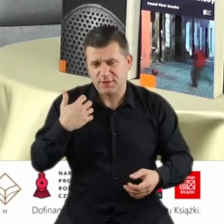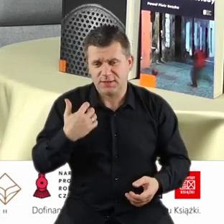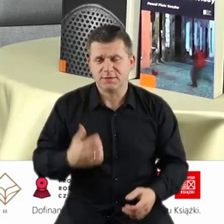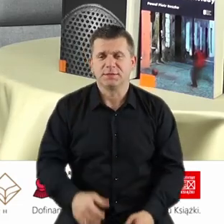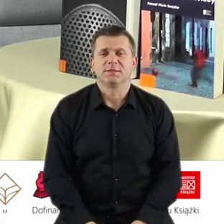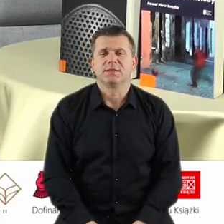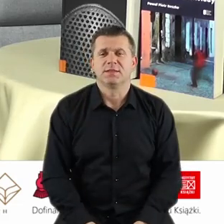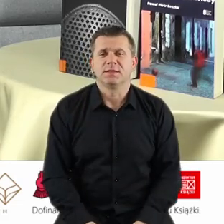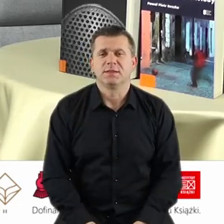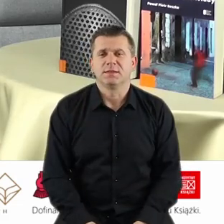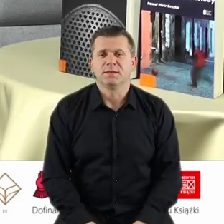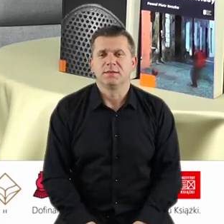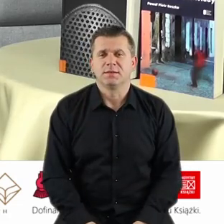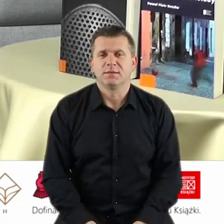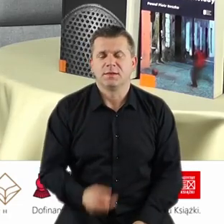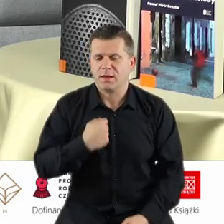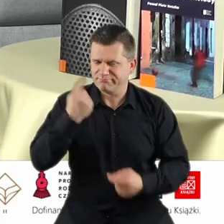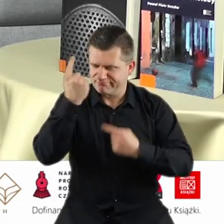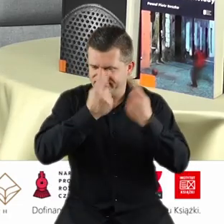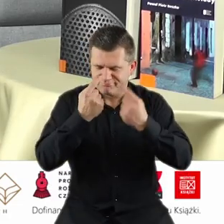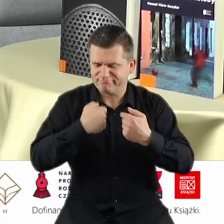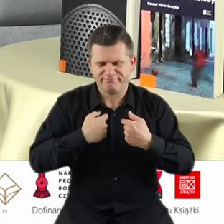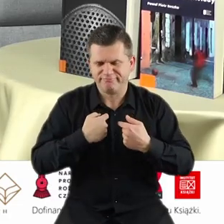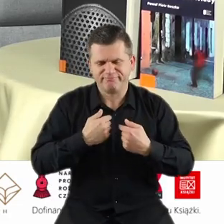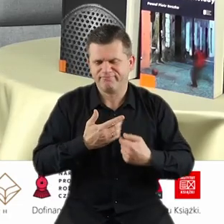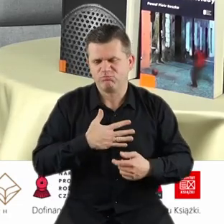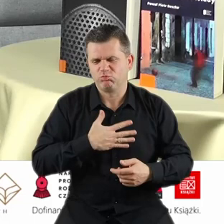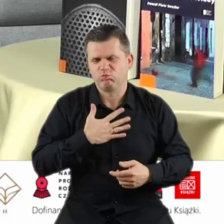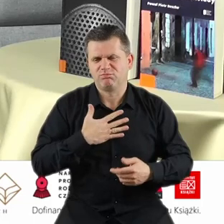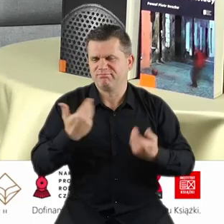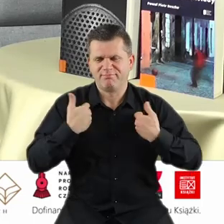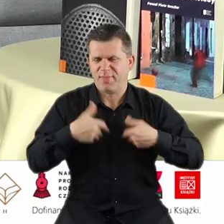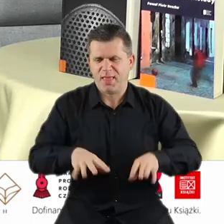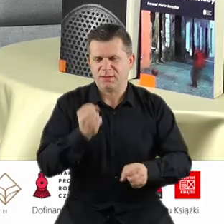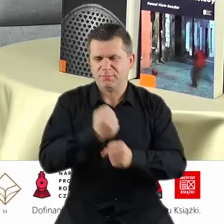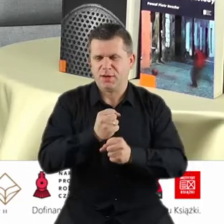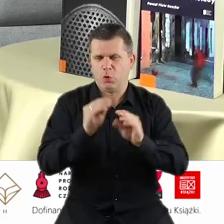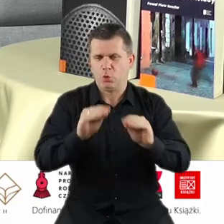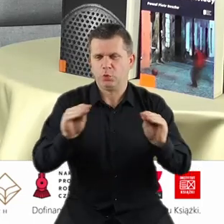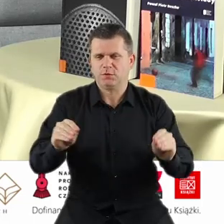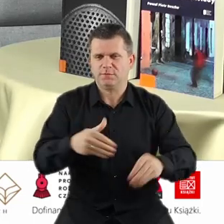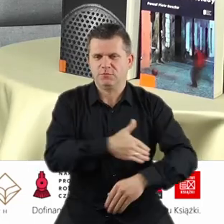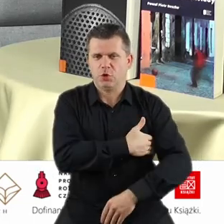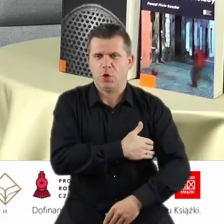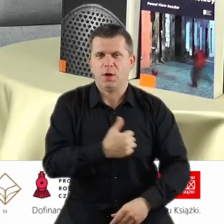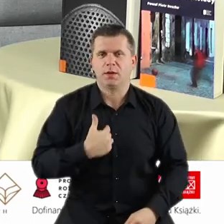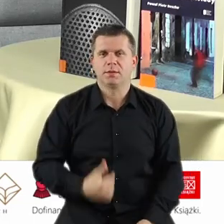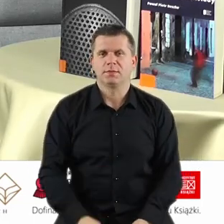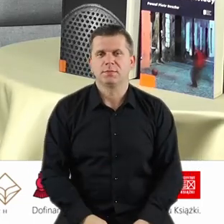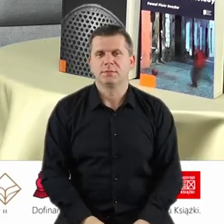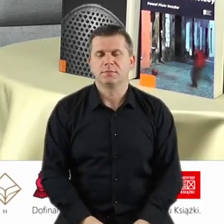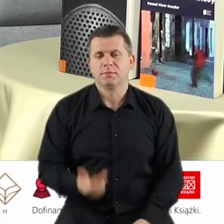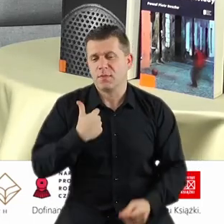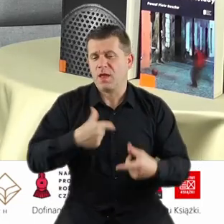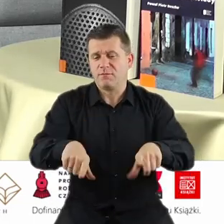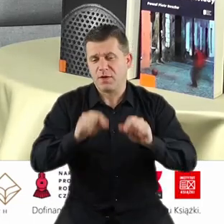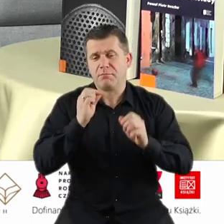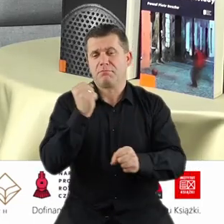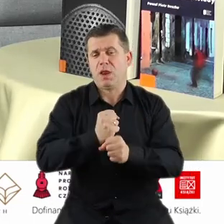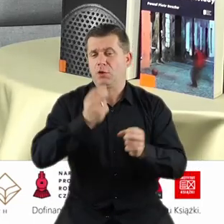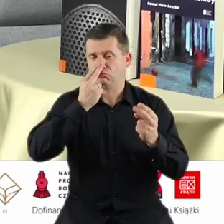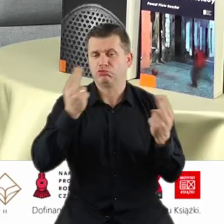wcześniej, upewniło mnie w przekonaniu, że absolutnie nie chcę uczyć w szkole. I więc